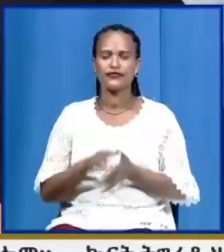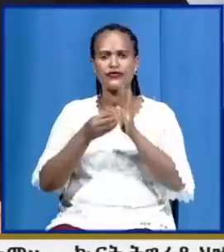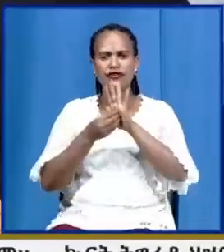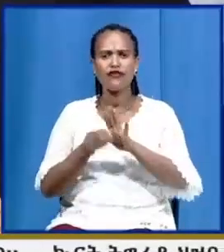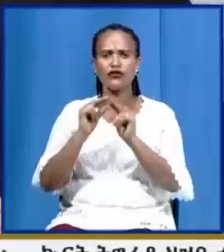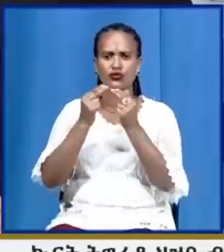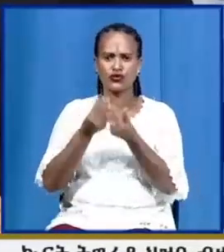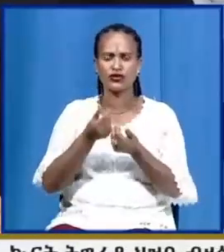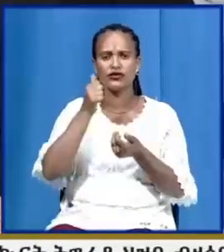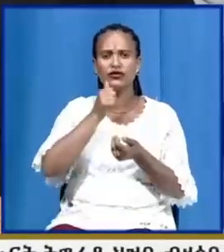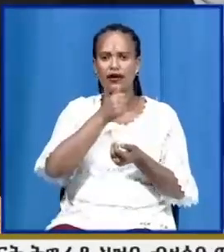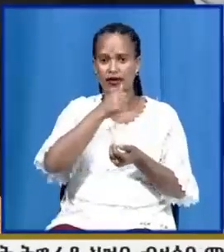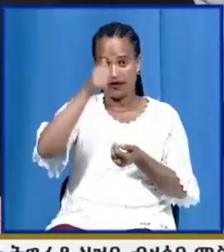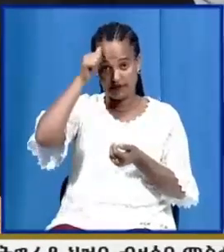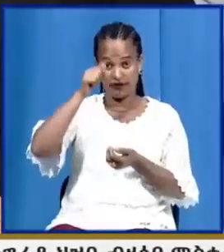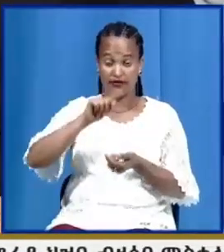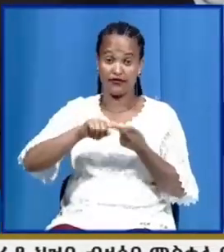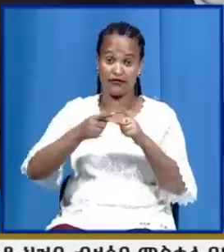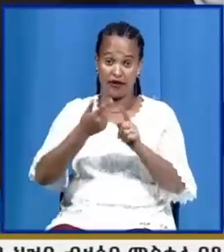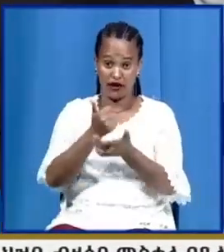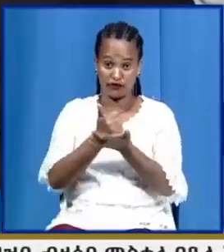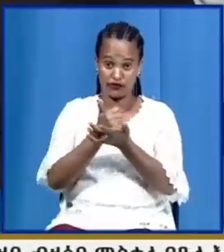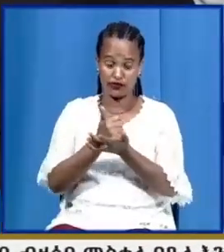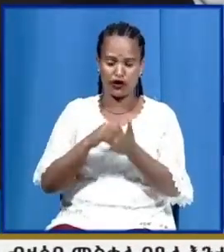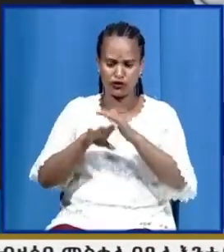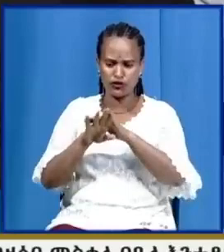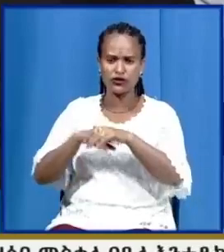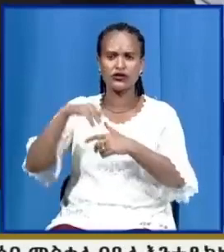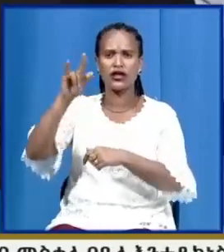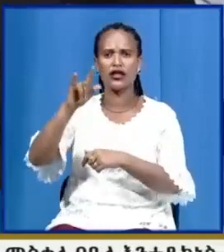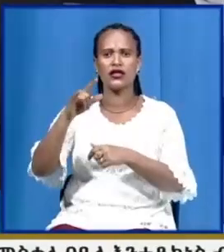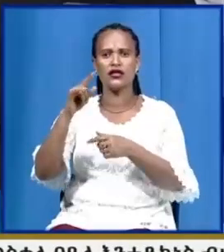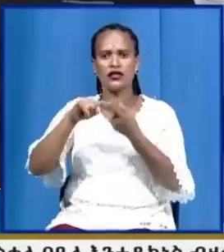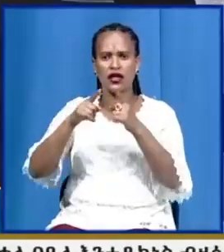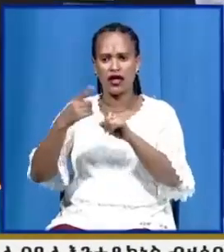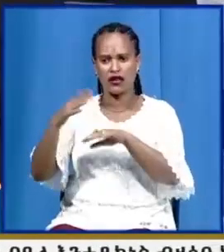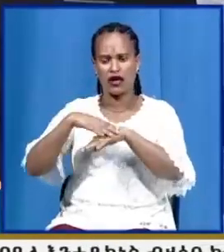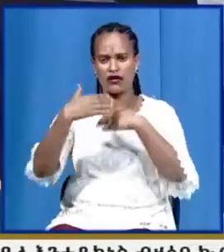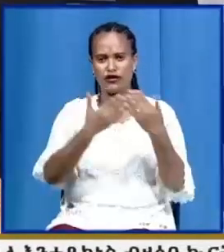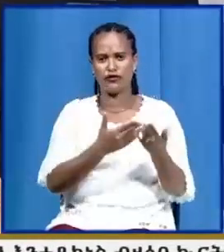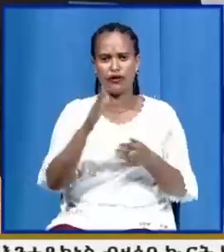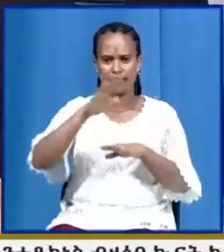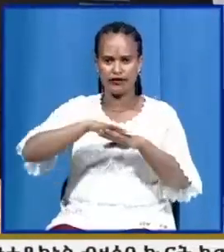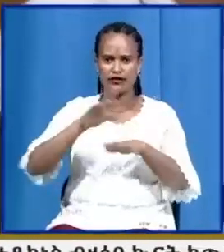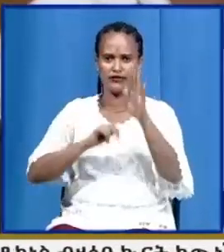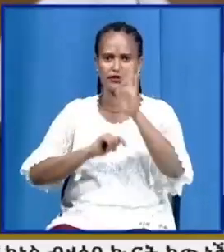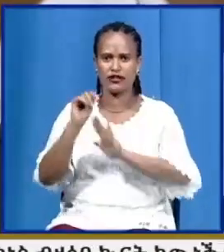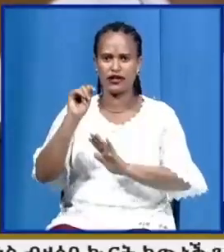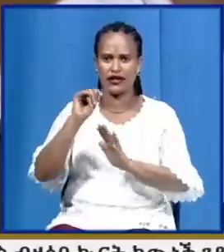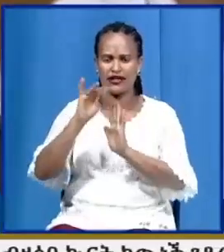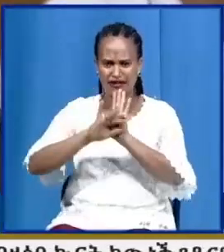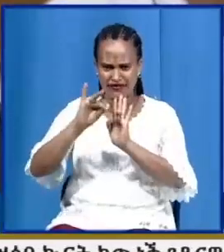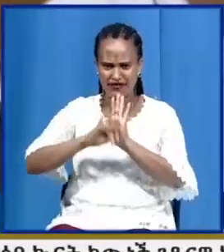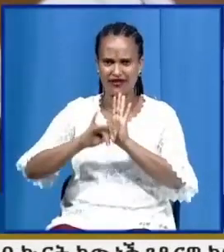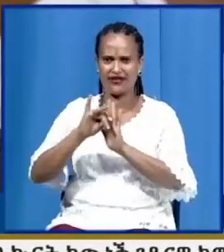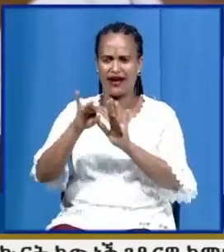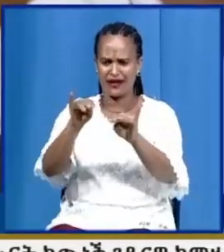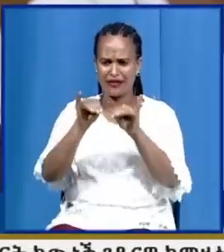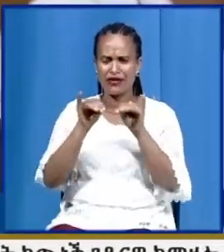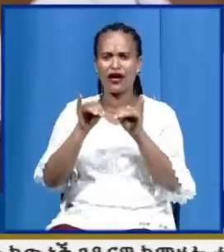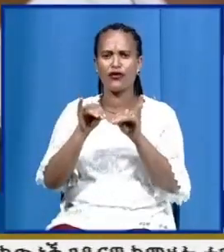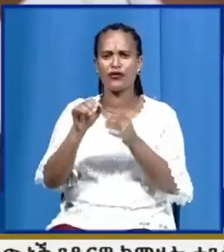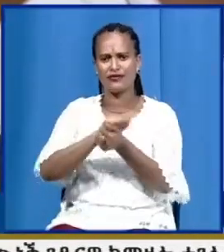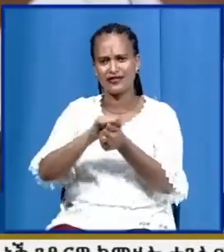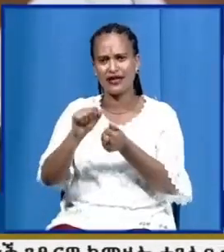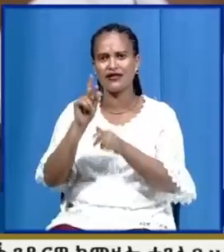ፋሽስት ጉጅለ አብይ አህመድን መላፍንቱን ናይ ውሽጥን ደገን ዘራያት ዓዲሞም ኣብ ልዕሊ ህዝቢ ትግራይ ማዕለያ ዘይብሉ ኣረሚናዊ